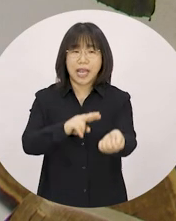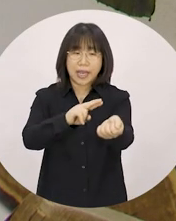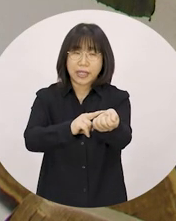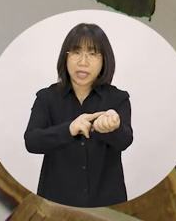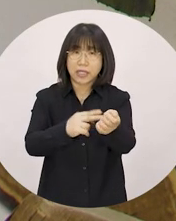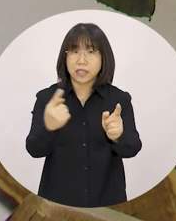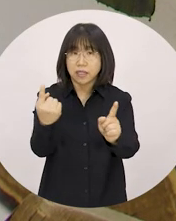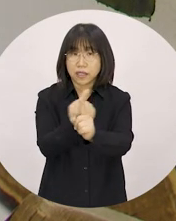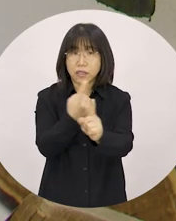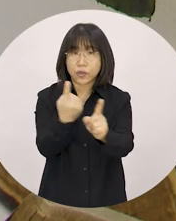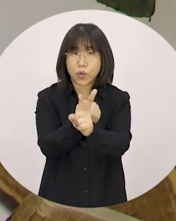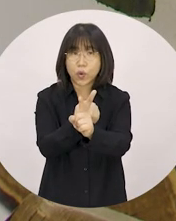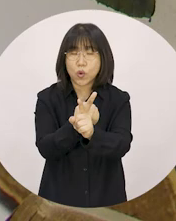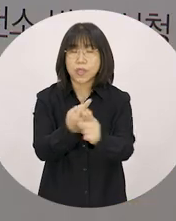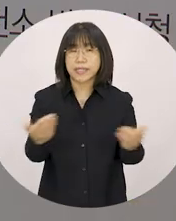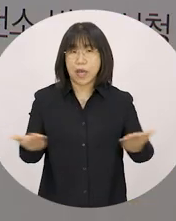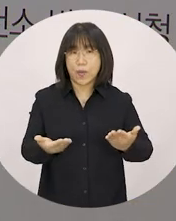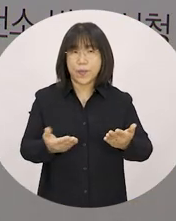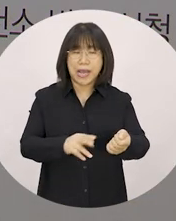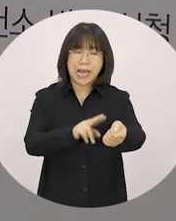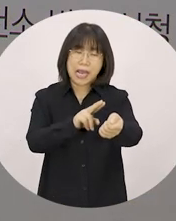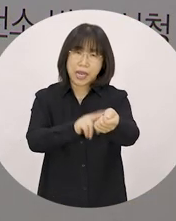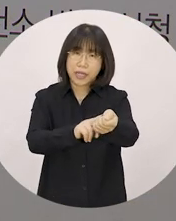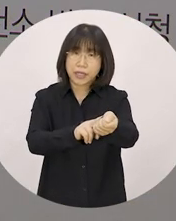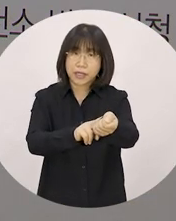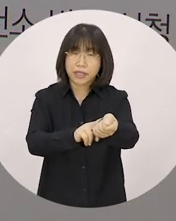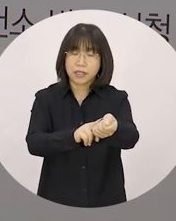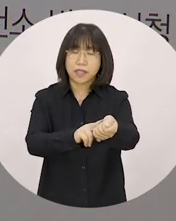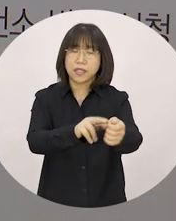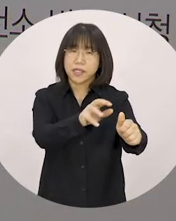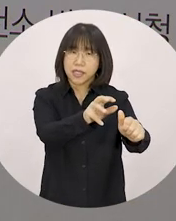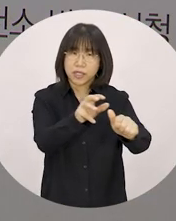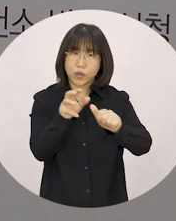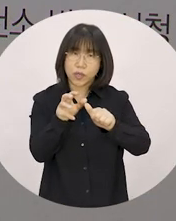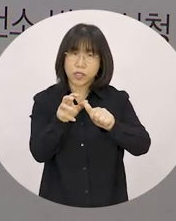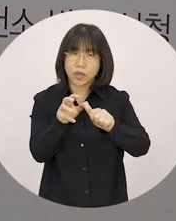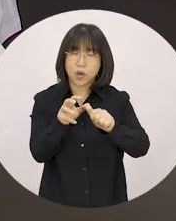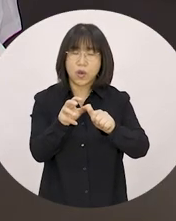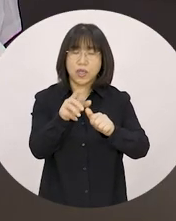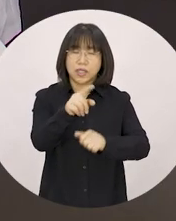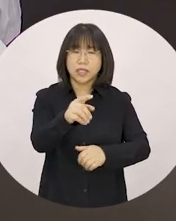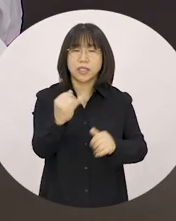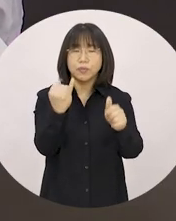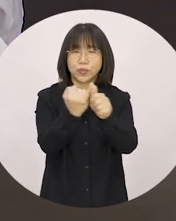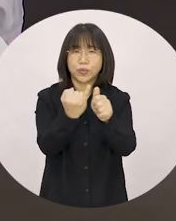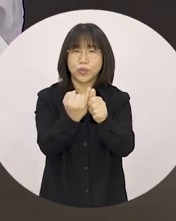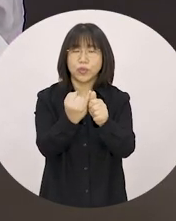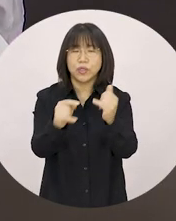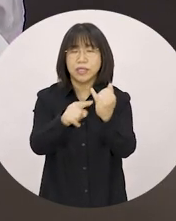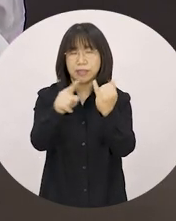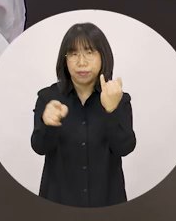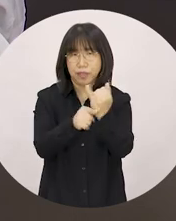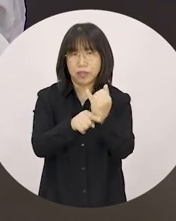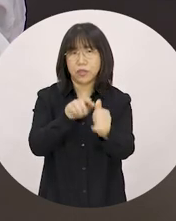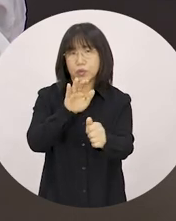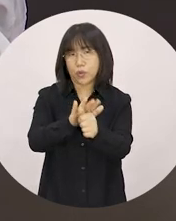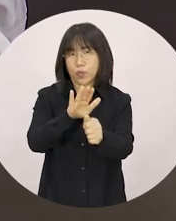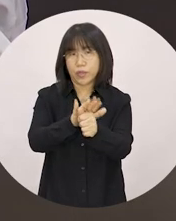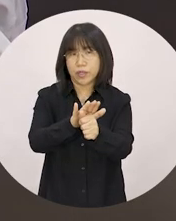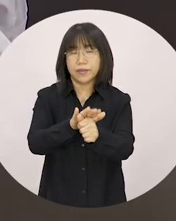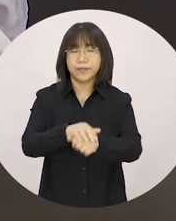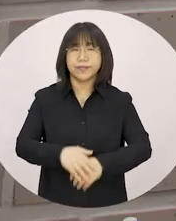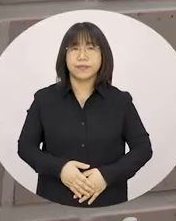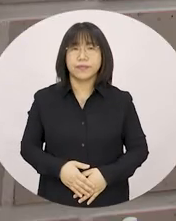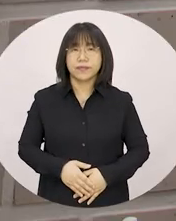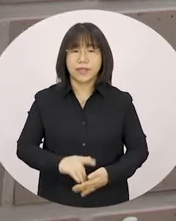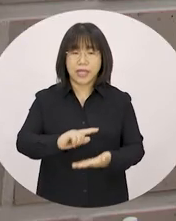2021 한의학 난임치료 지원 사업은 한의학적인 치료를 기반으로 난임 부부의 임신 성공률을 높일 수 있도록 돕는